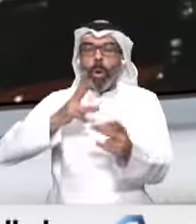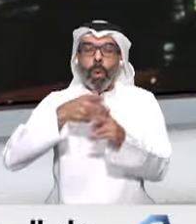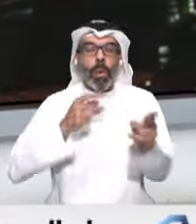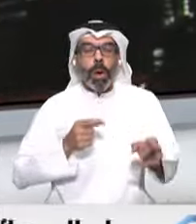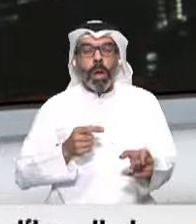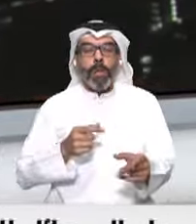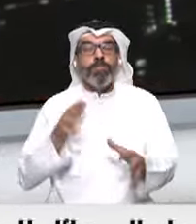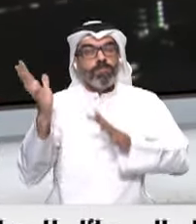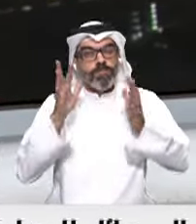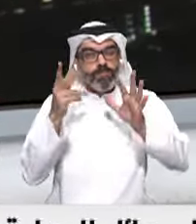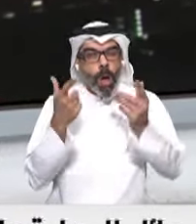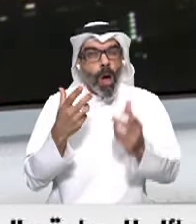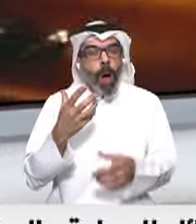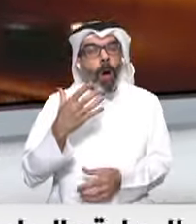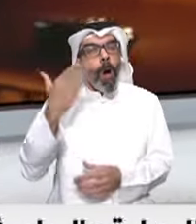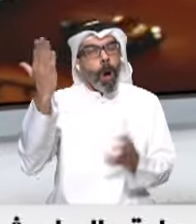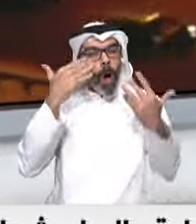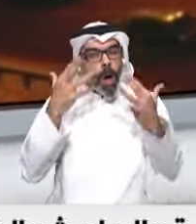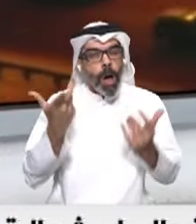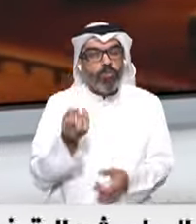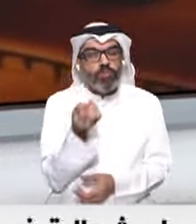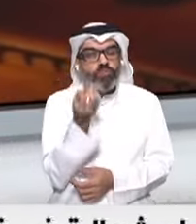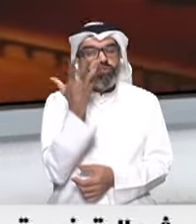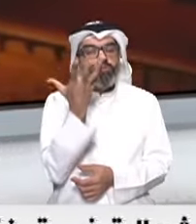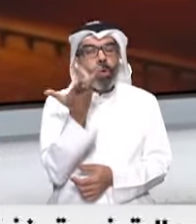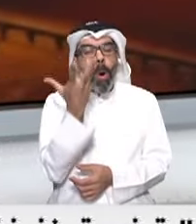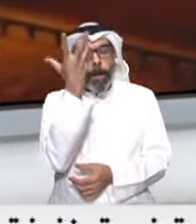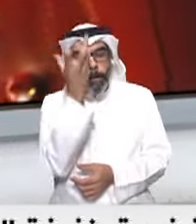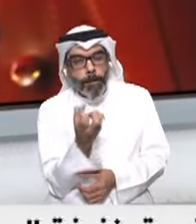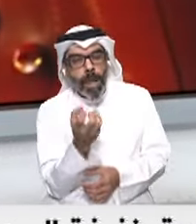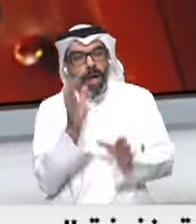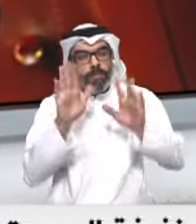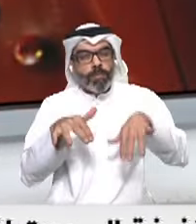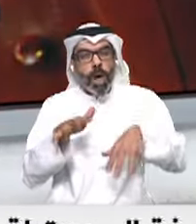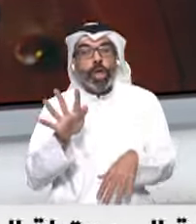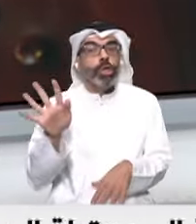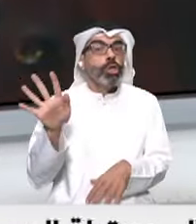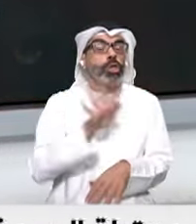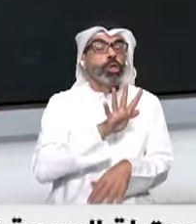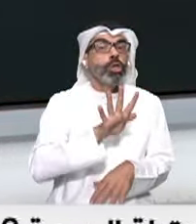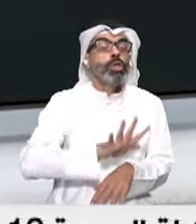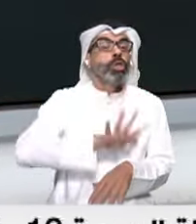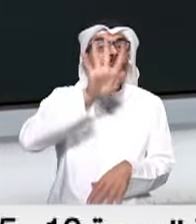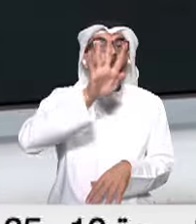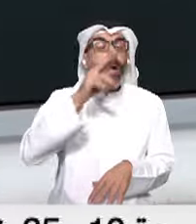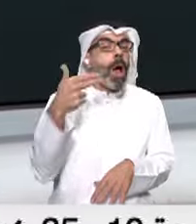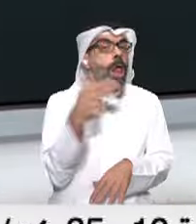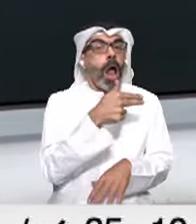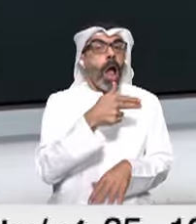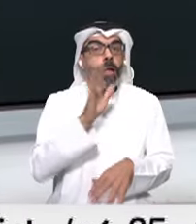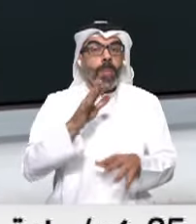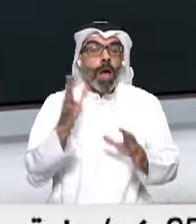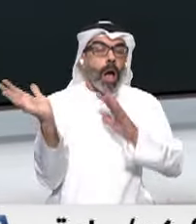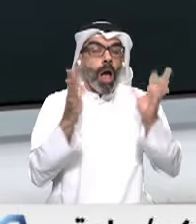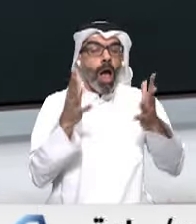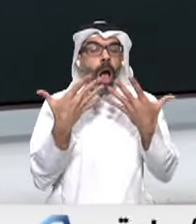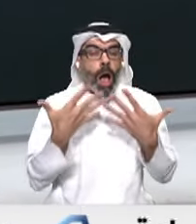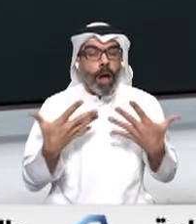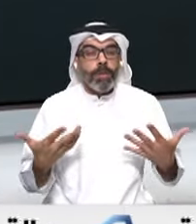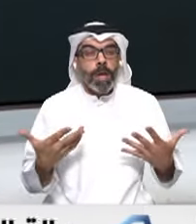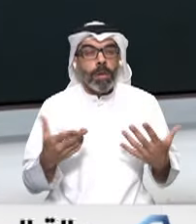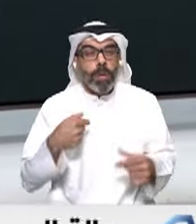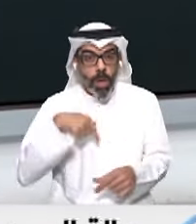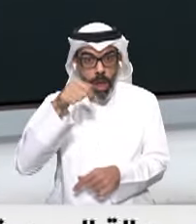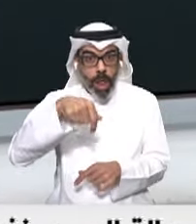ولا يزال الجو حار خلال النهار وايضا خلال الليل الهواء شمالي غربي خفيف الى معتدل السرعه حاليا درجه الحراره في